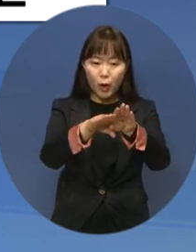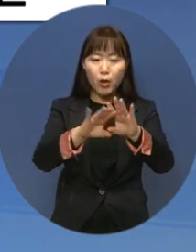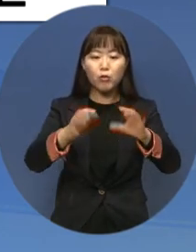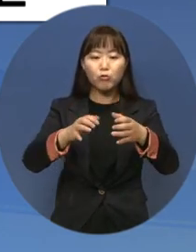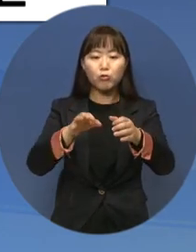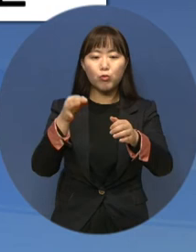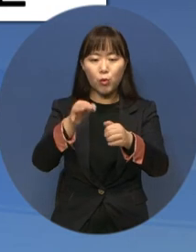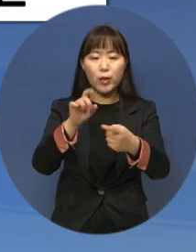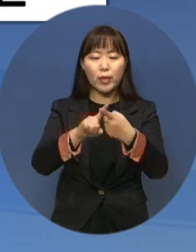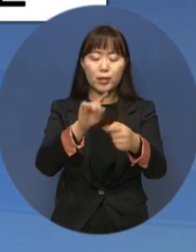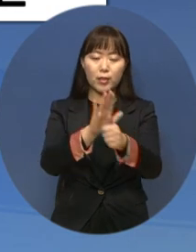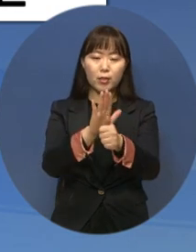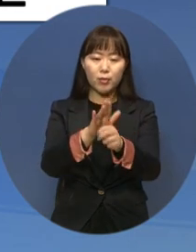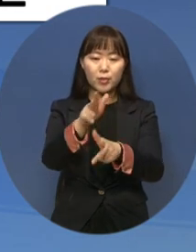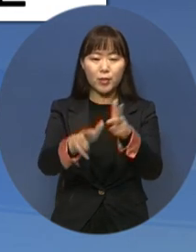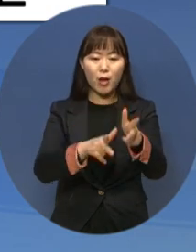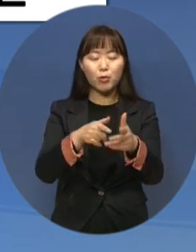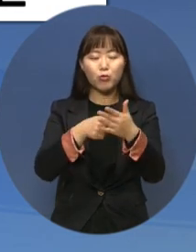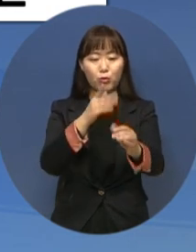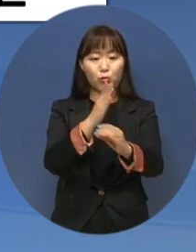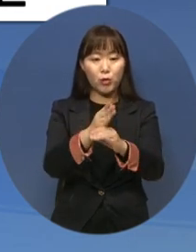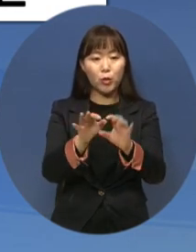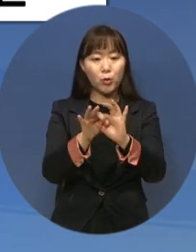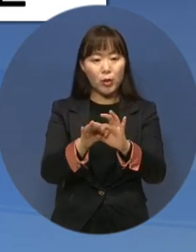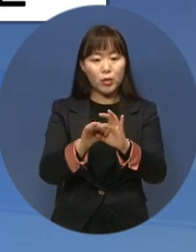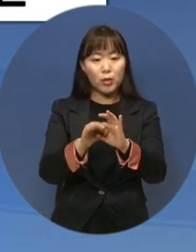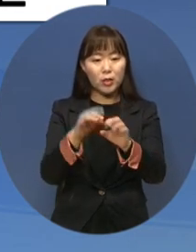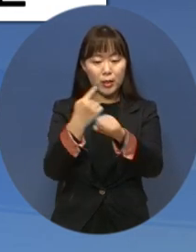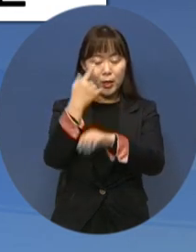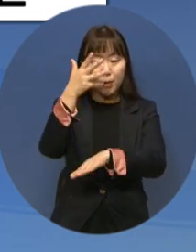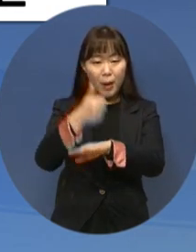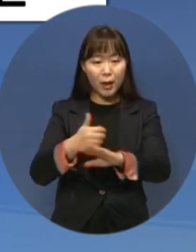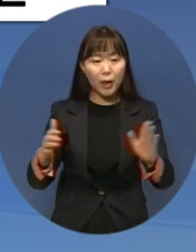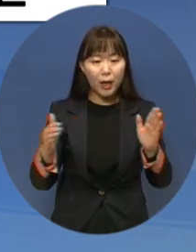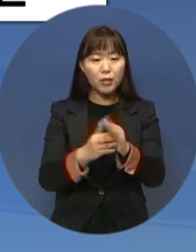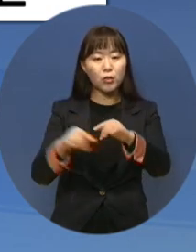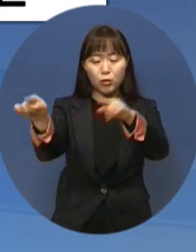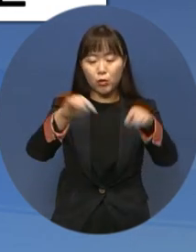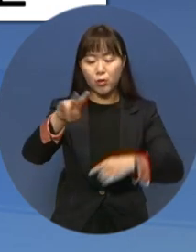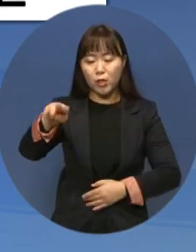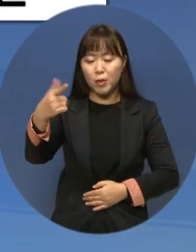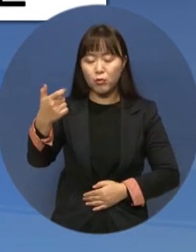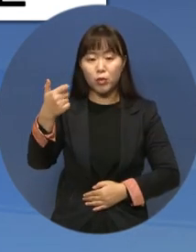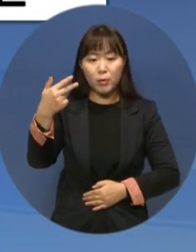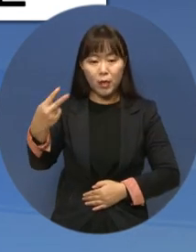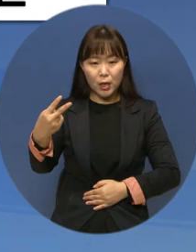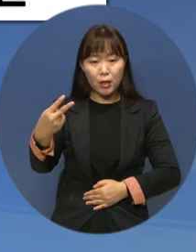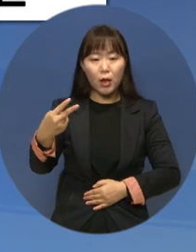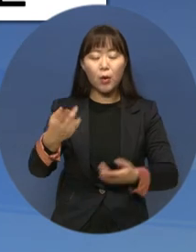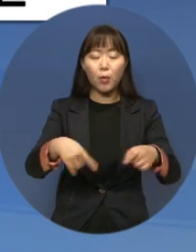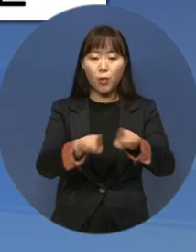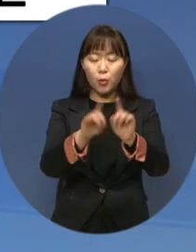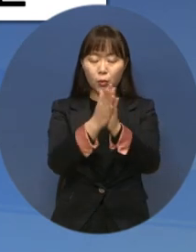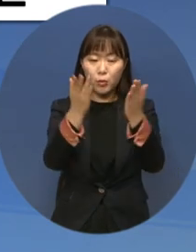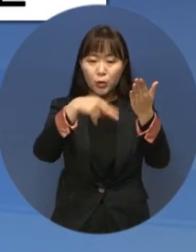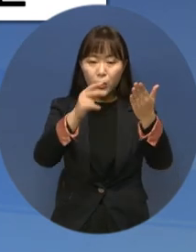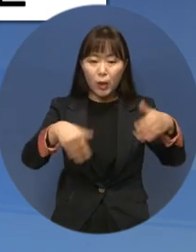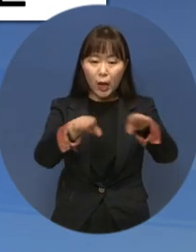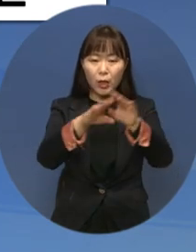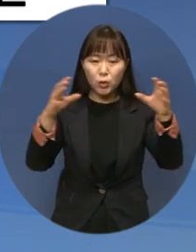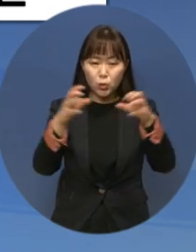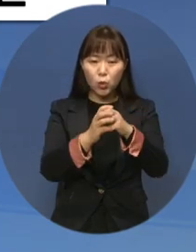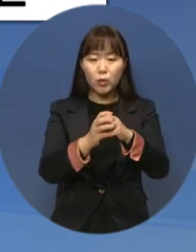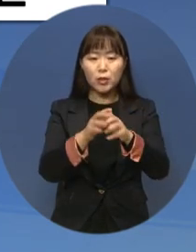국고지원사업을 추진하고 있습니다. 이를 통해 지난해 말까지 전국 262개 공공도서관에 총